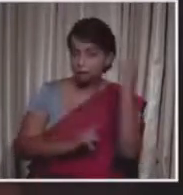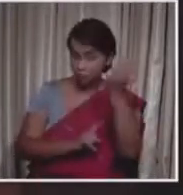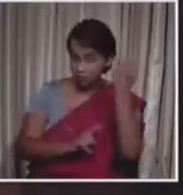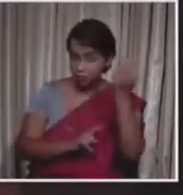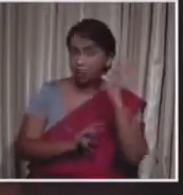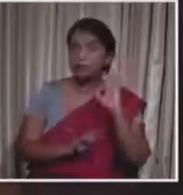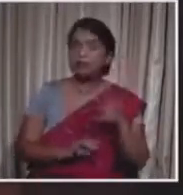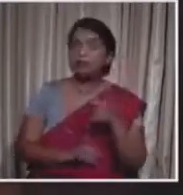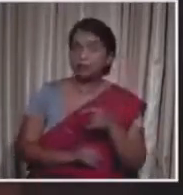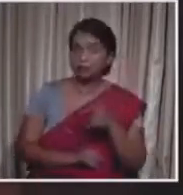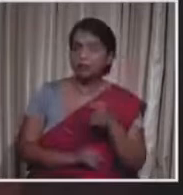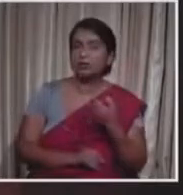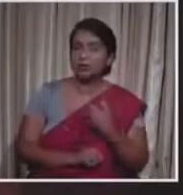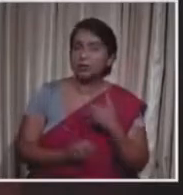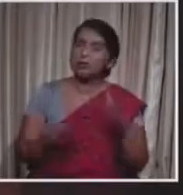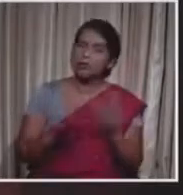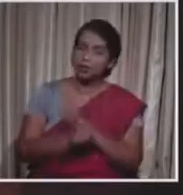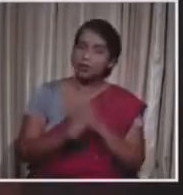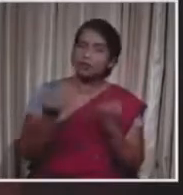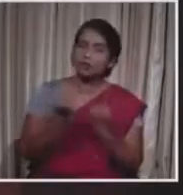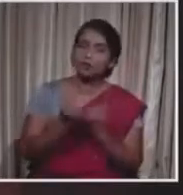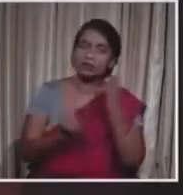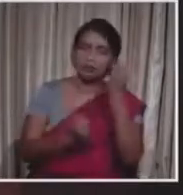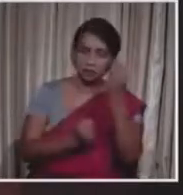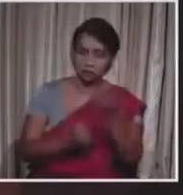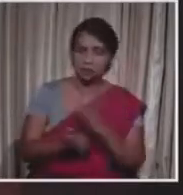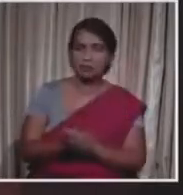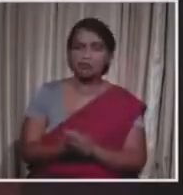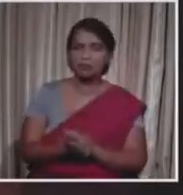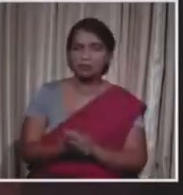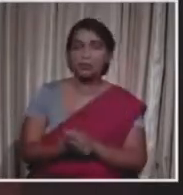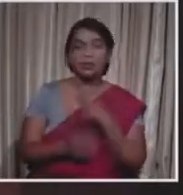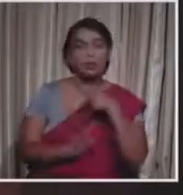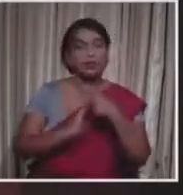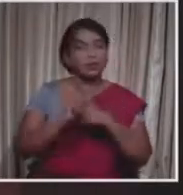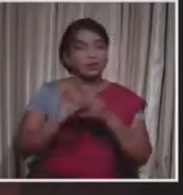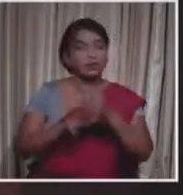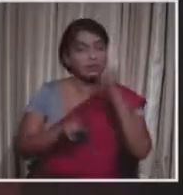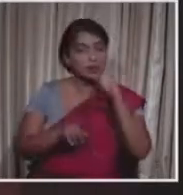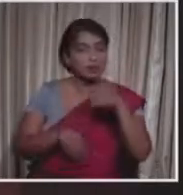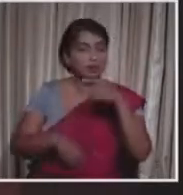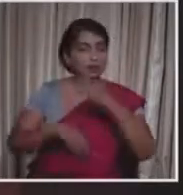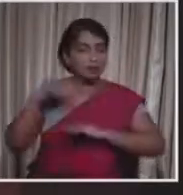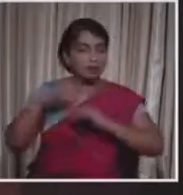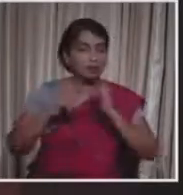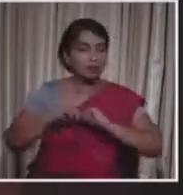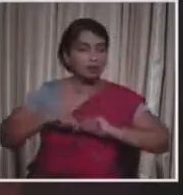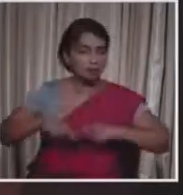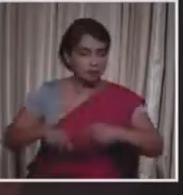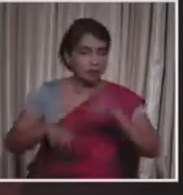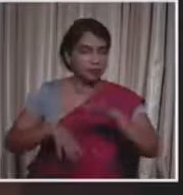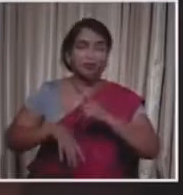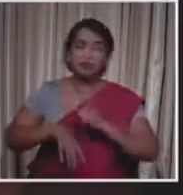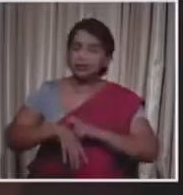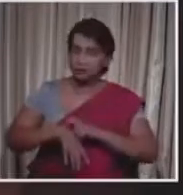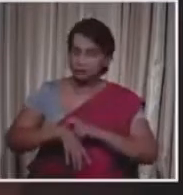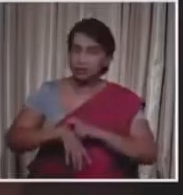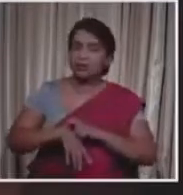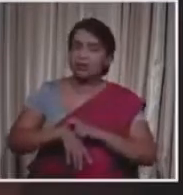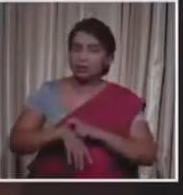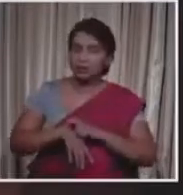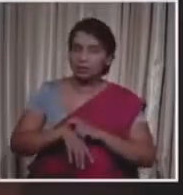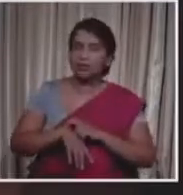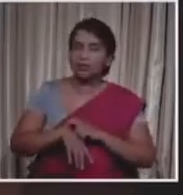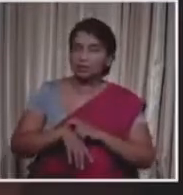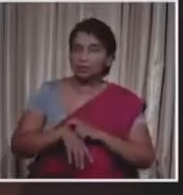සඳහා අපේ උපරිම සහයෝගය ලබා දෙනවා මේ ජනාධිපතිවරණ ක්‍රියාවලිය ක්‍රියාත්මක වෙන අවස්ථාවේ